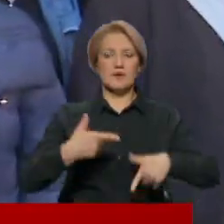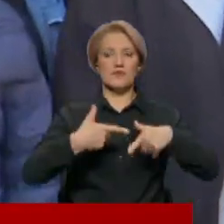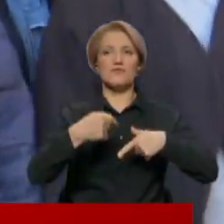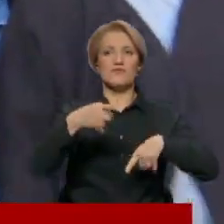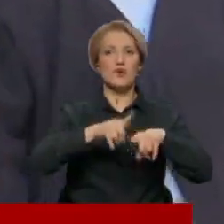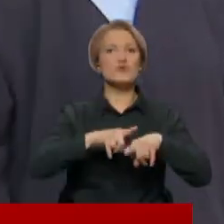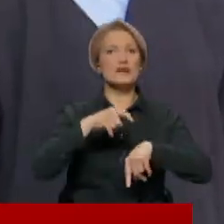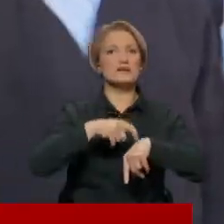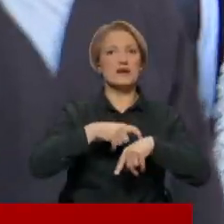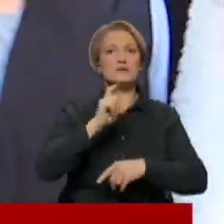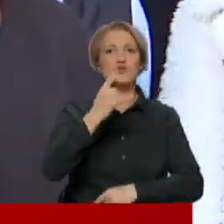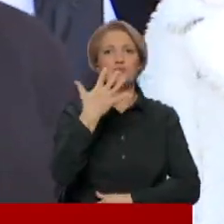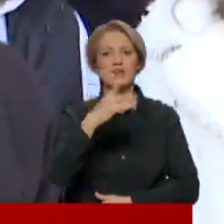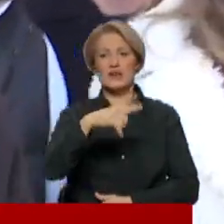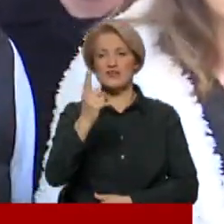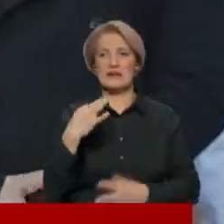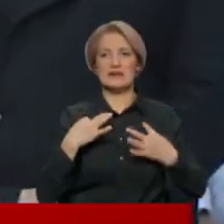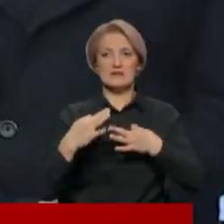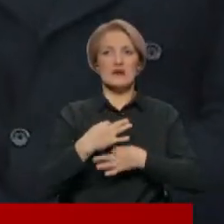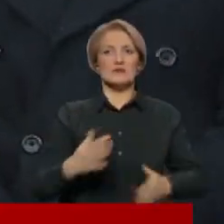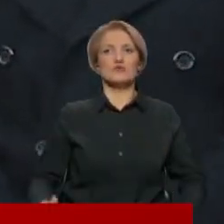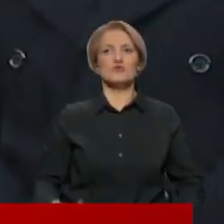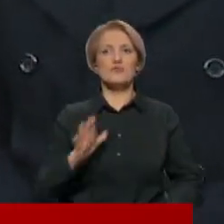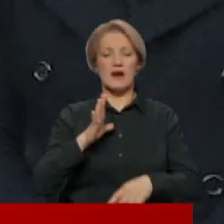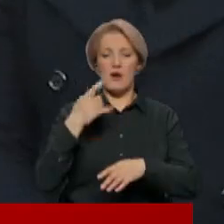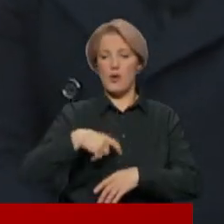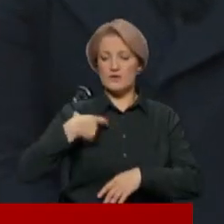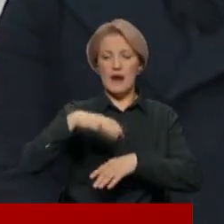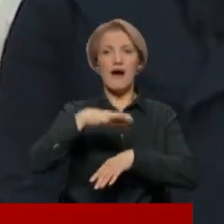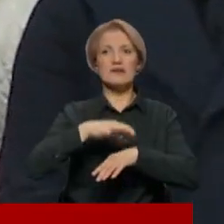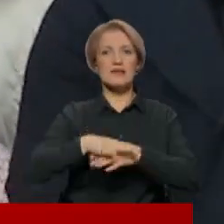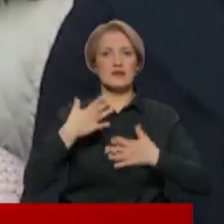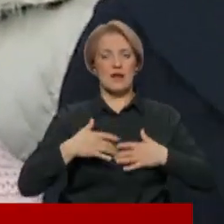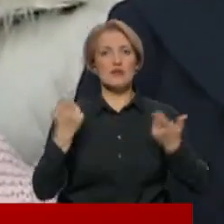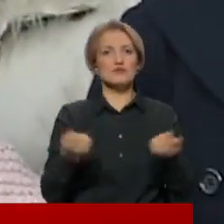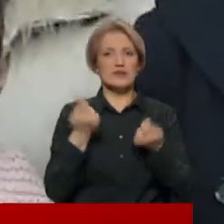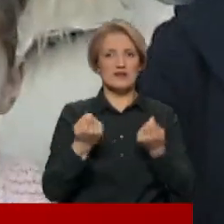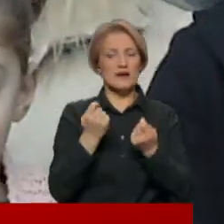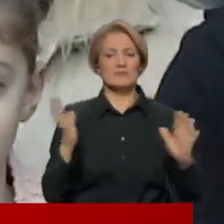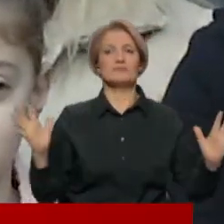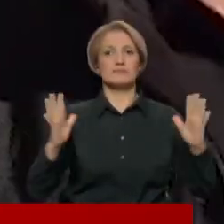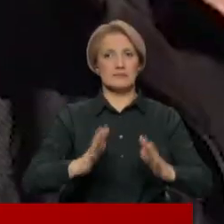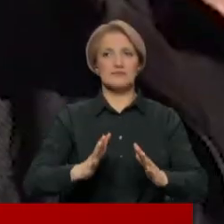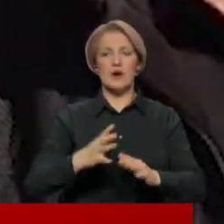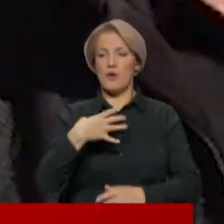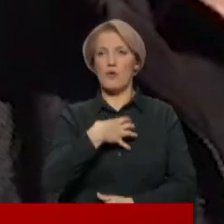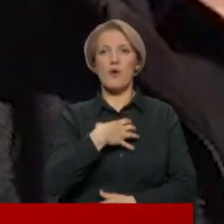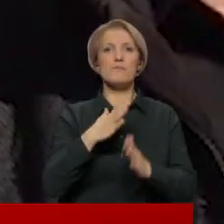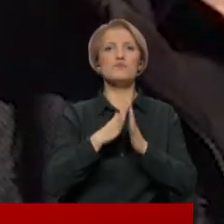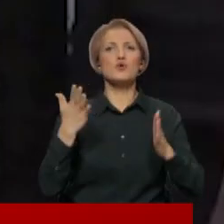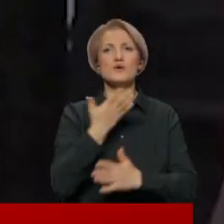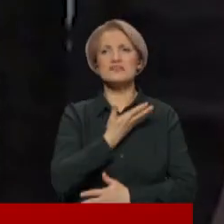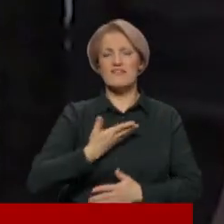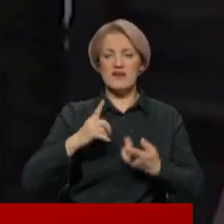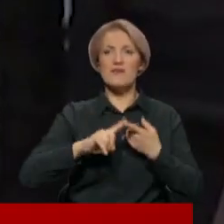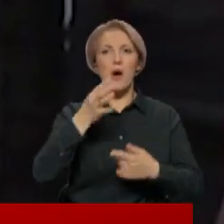Fox'ta da 9'u 5 geçe saygı duruşu vardı. Özel hastanede doktorlar, sağlık çalışanları bir aradaydı. Konya'da büyük sevgi